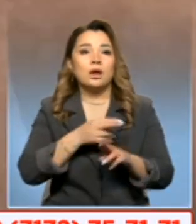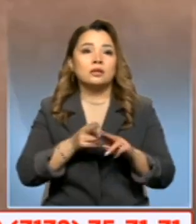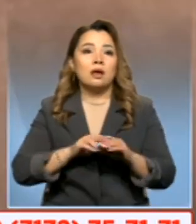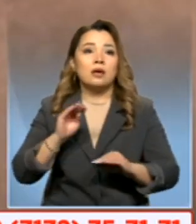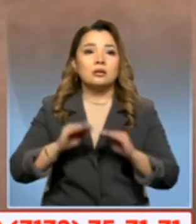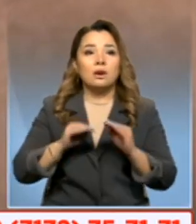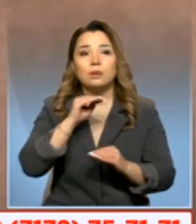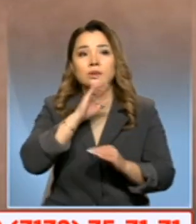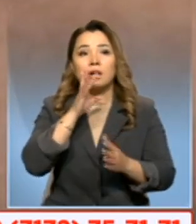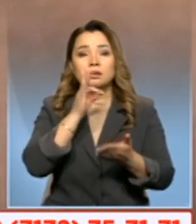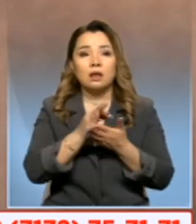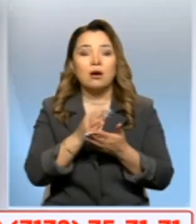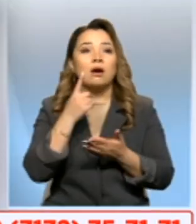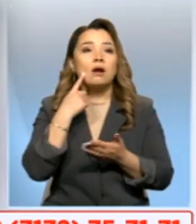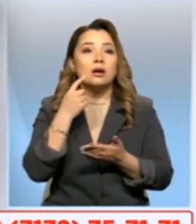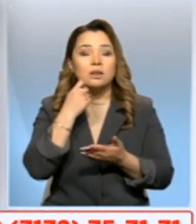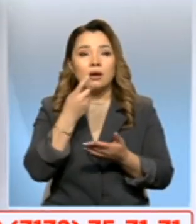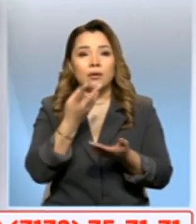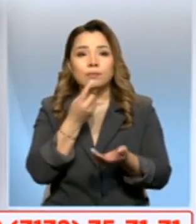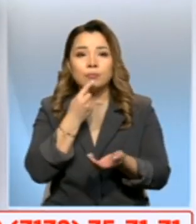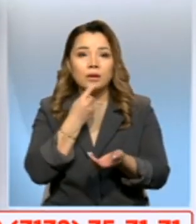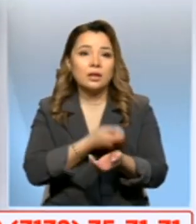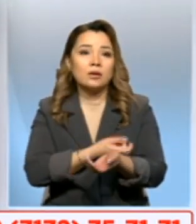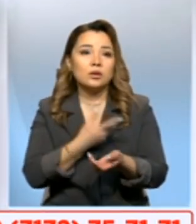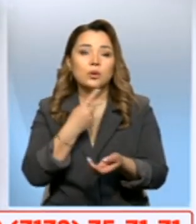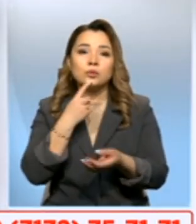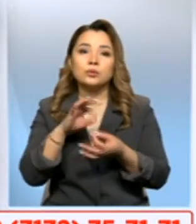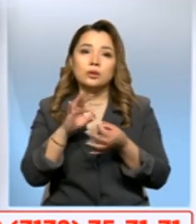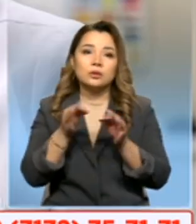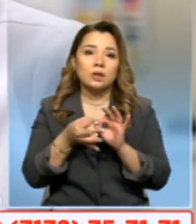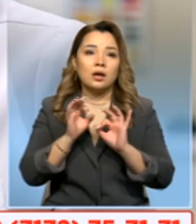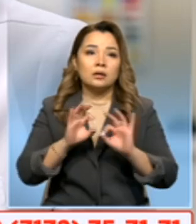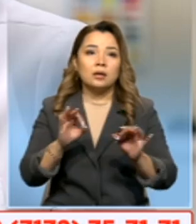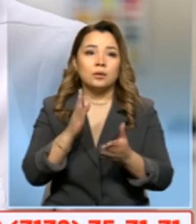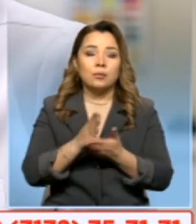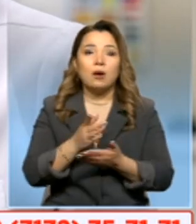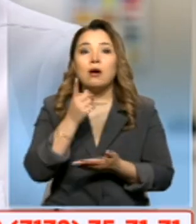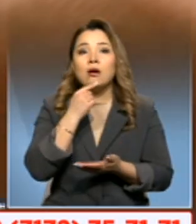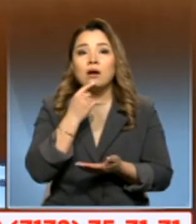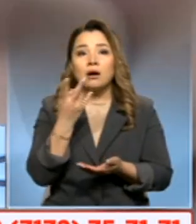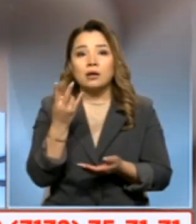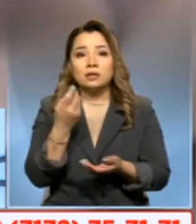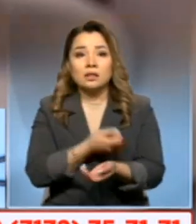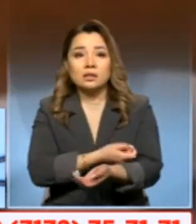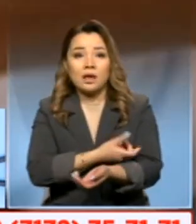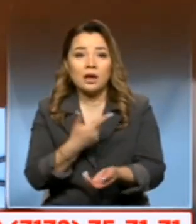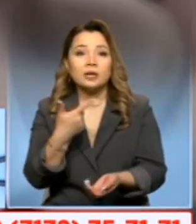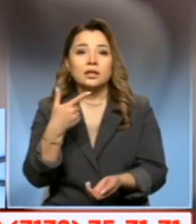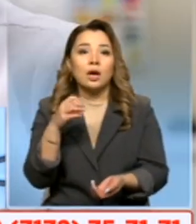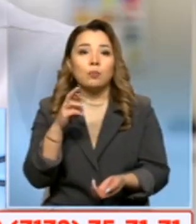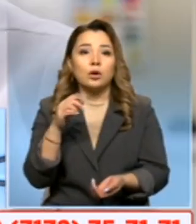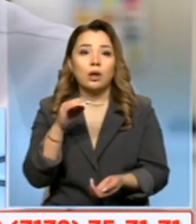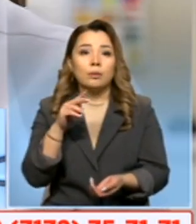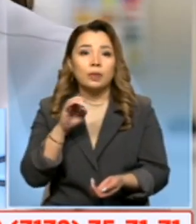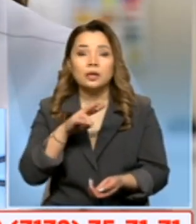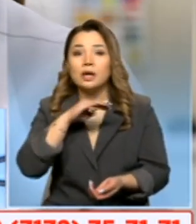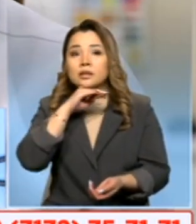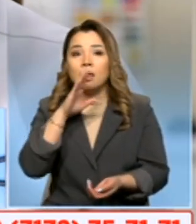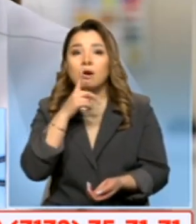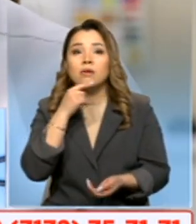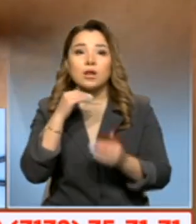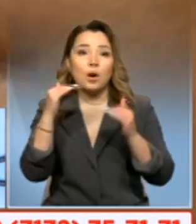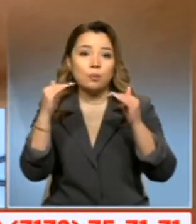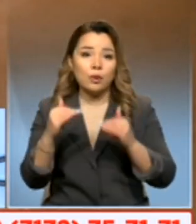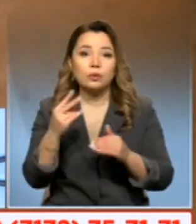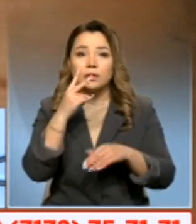элемент жетіспесе, оны қан сынамалар арқылы анықтау қиын дейді мамандар. Мысалы, қан анализінде гемоглобин жетіспесе, гемоглобиннің мөлшерін